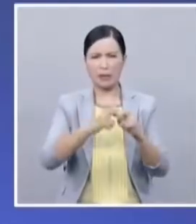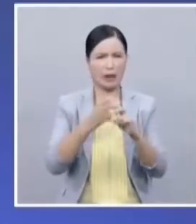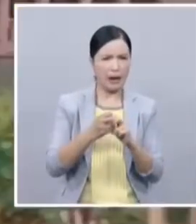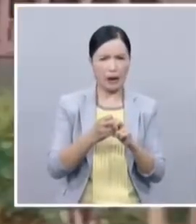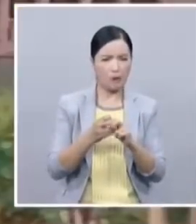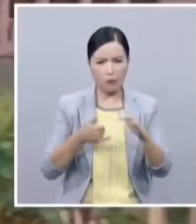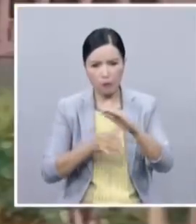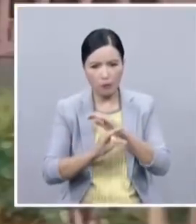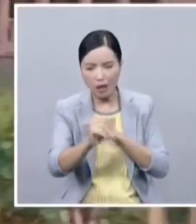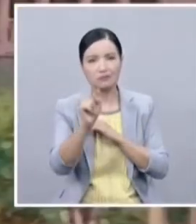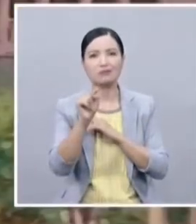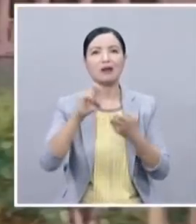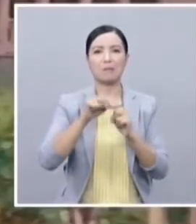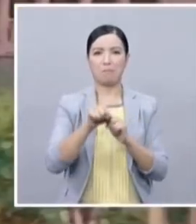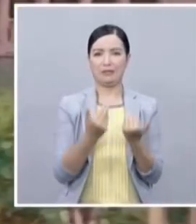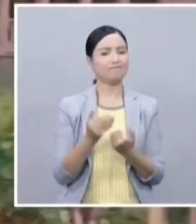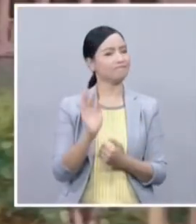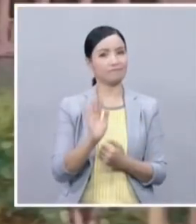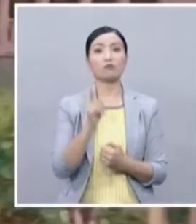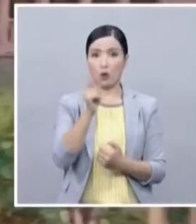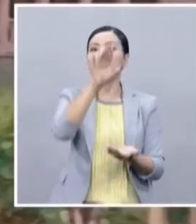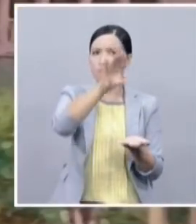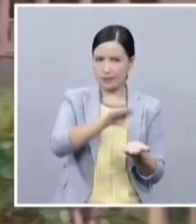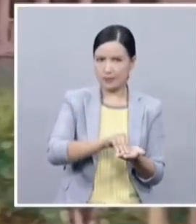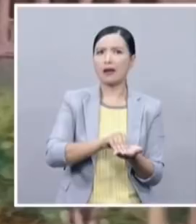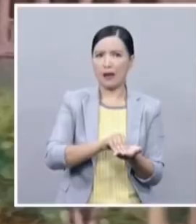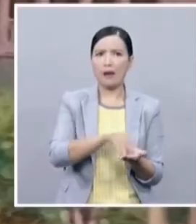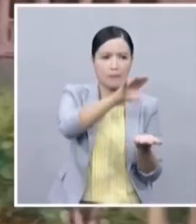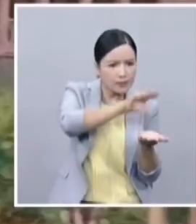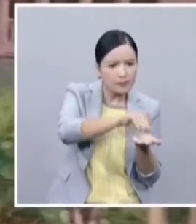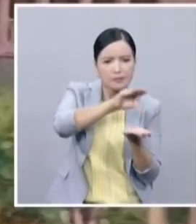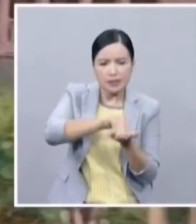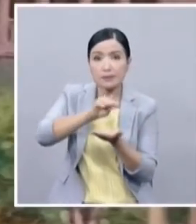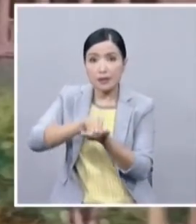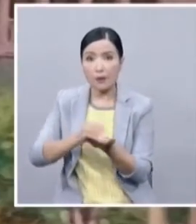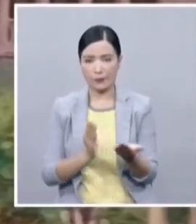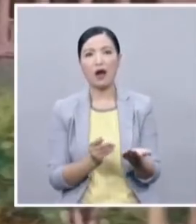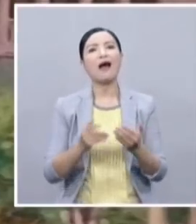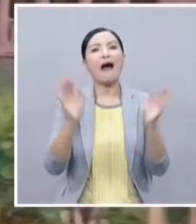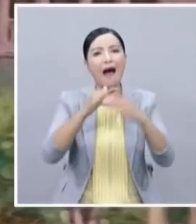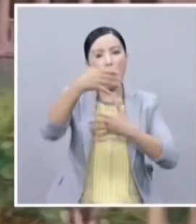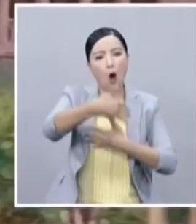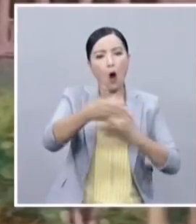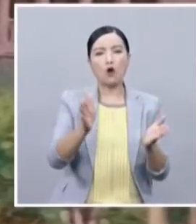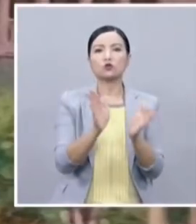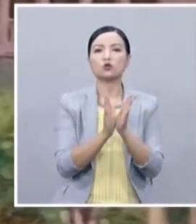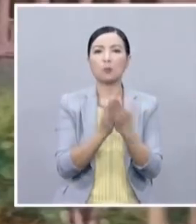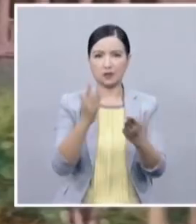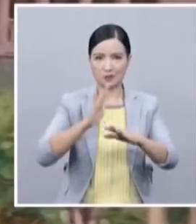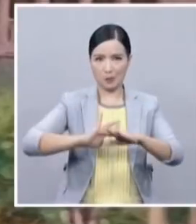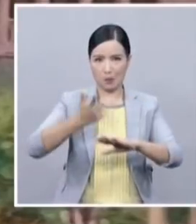นอีกอย่างน้อยเราก็จะต้องมีการบันทึกเรื่องราวต่างๆมาให้ได้ศึกษาที่เรียกว่าห้องสมุดธรรมชาติที่ดีที่สุดนะครับ